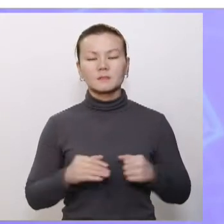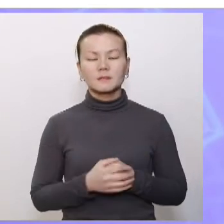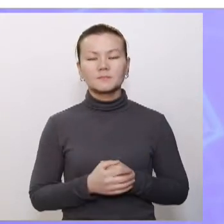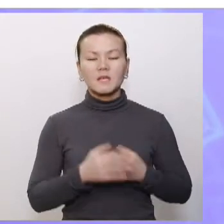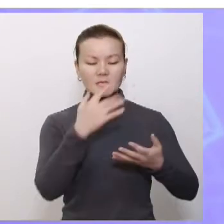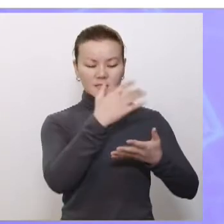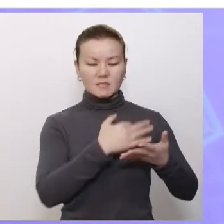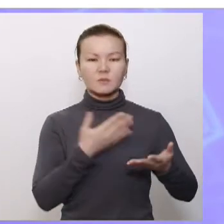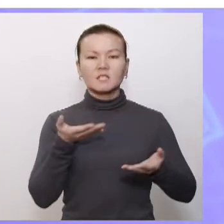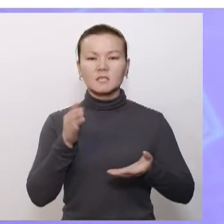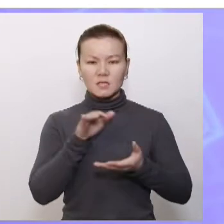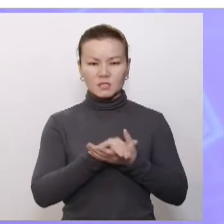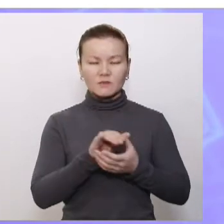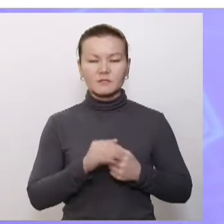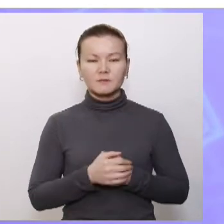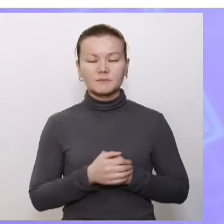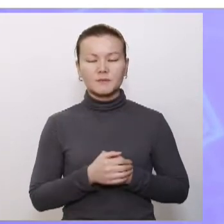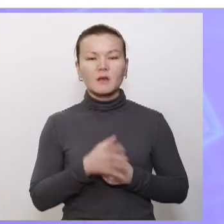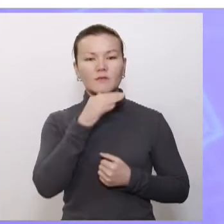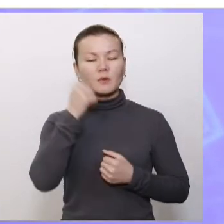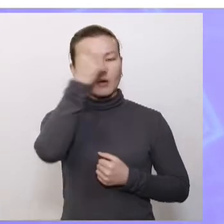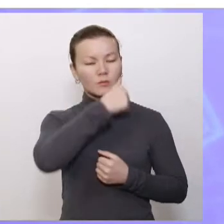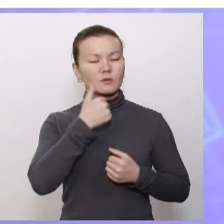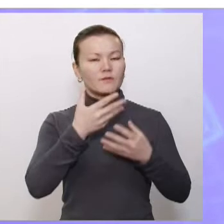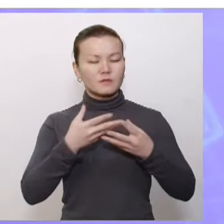текст менен таанышалы. Жаз мезгили.